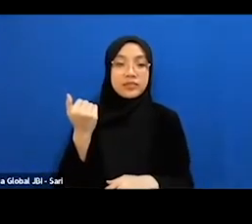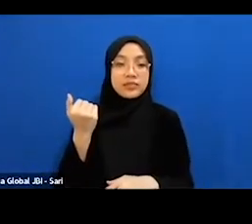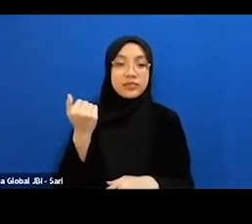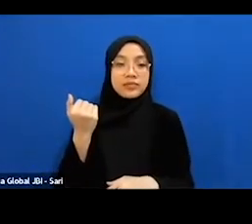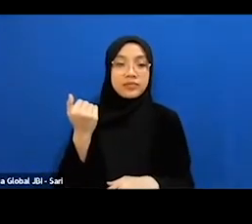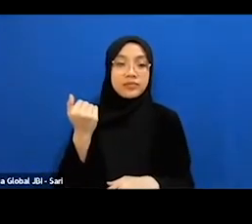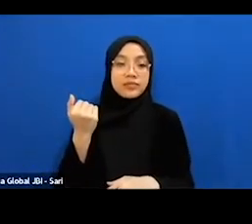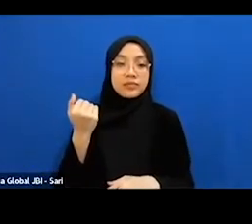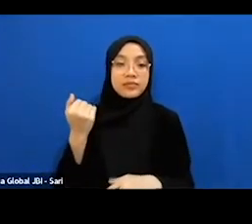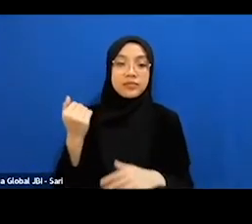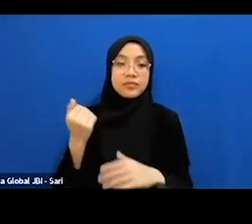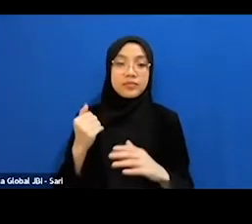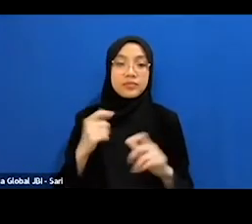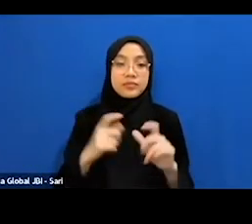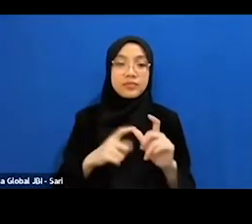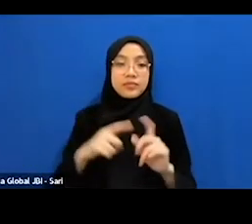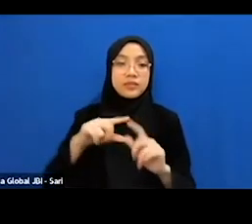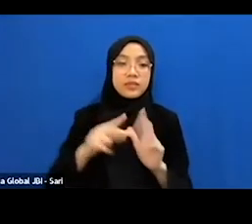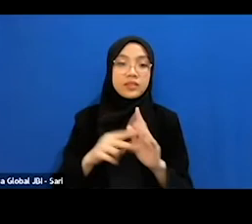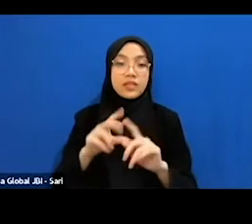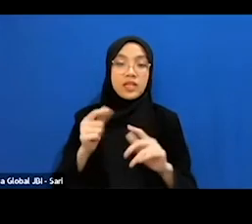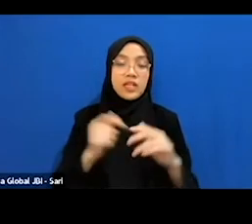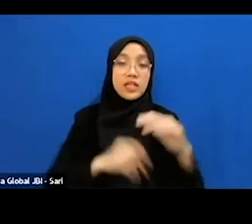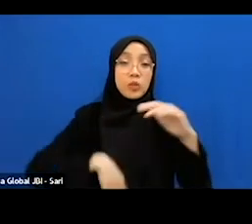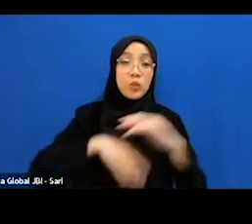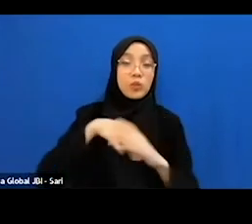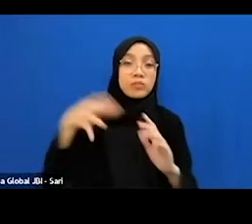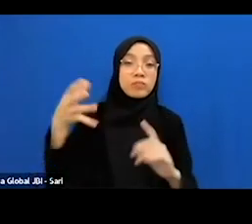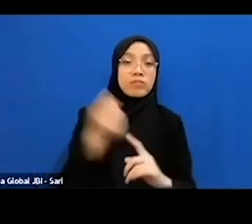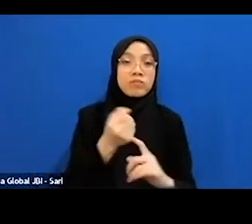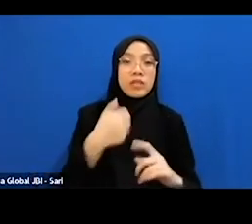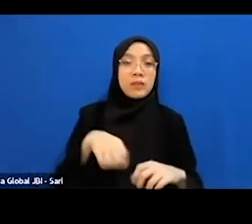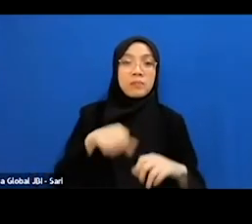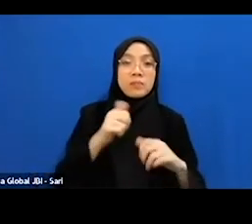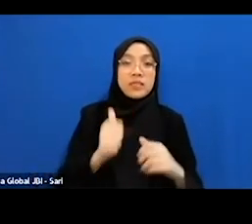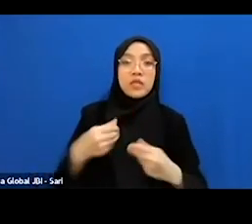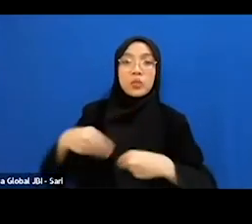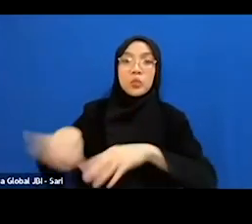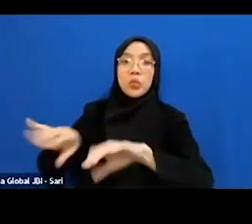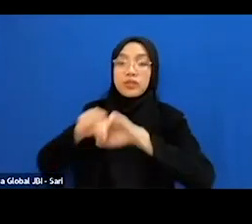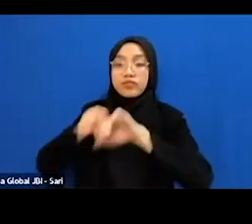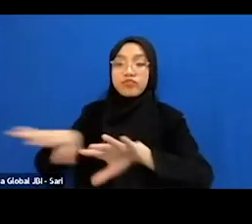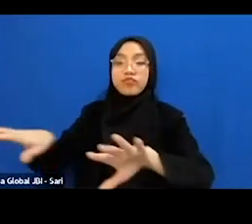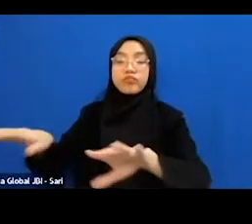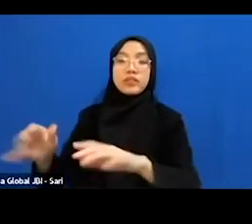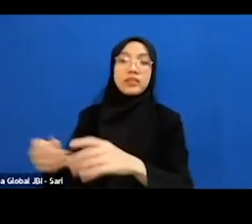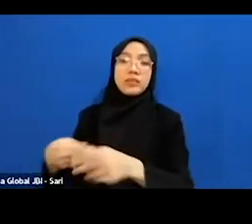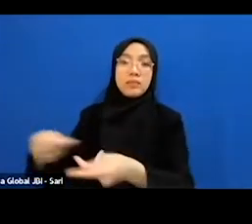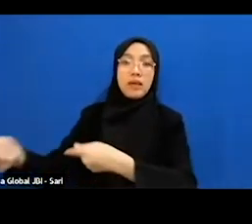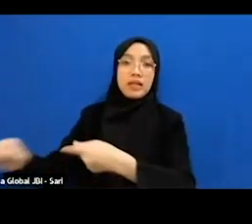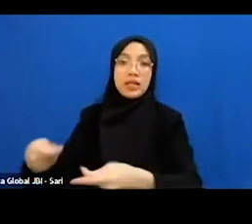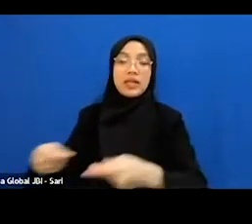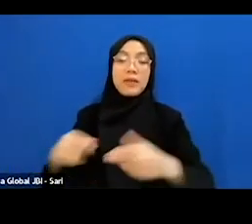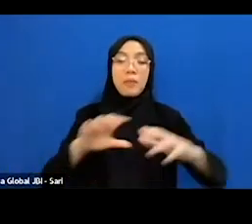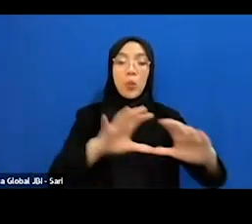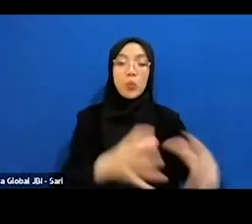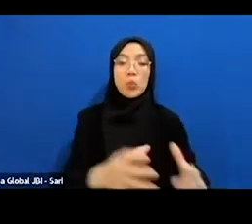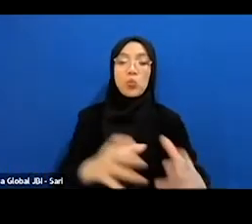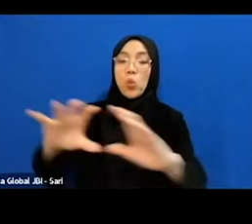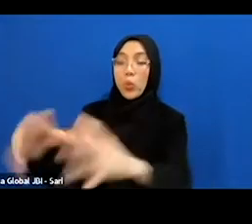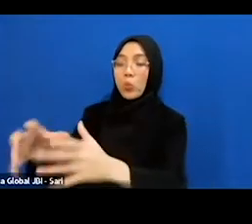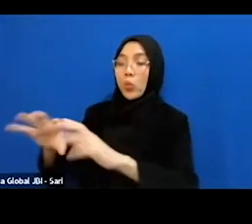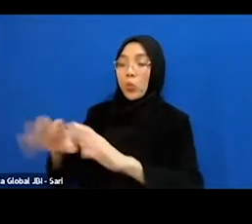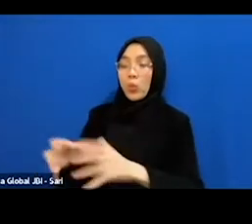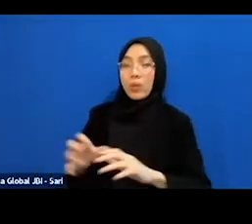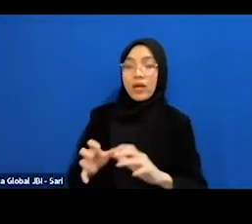standart yang dipenuhi lah yang akan beredar di pasaran sehingga setiap produk tadi disamping